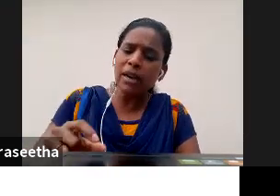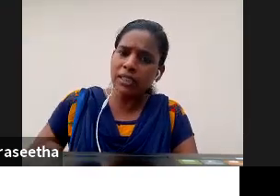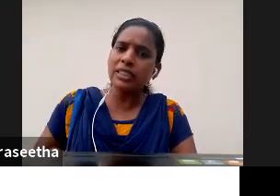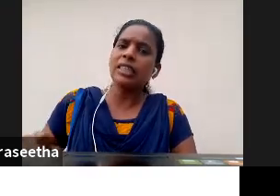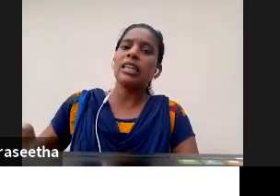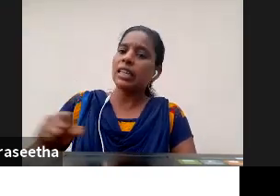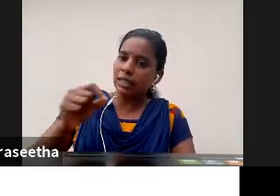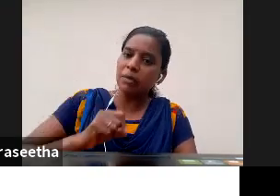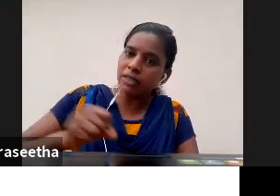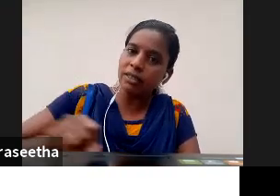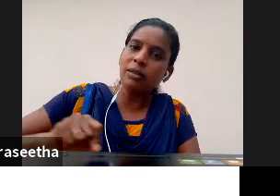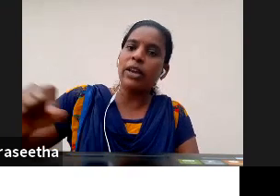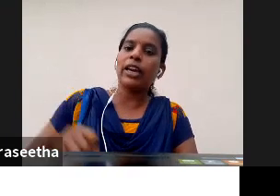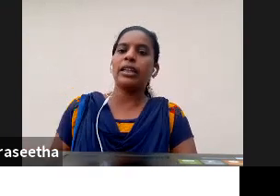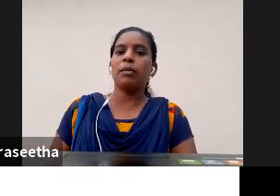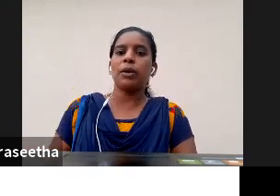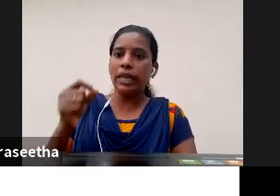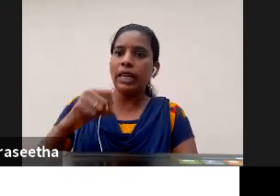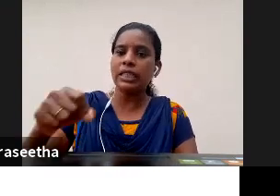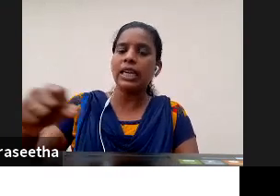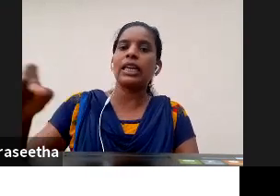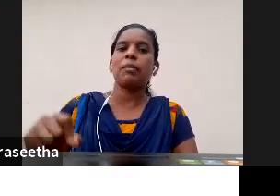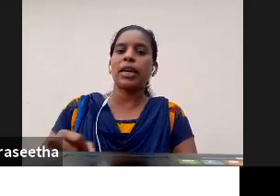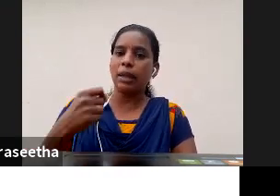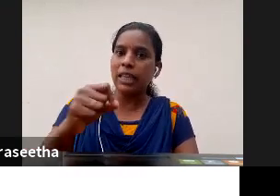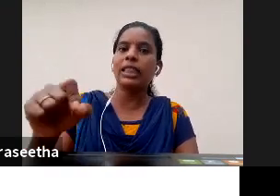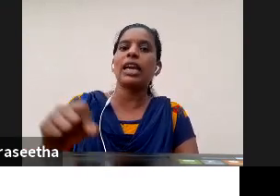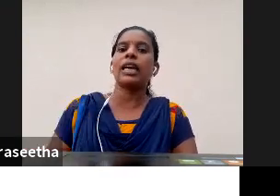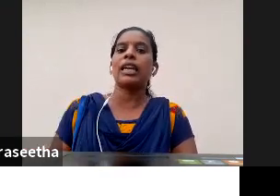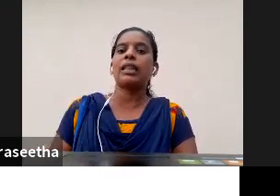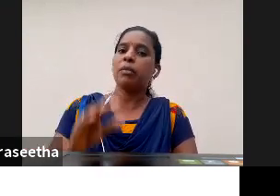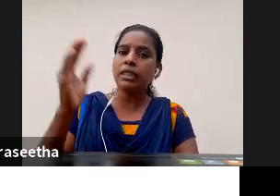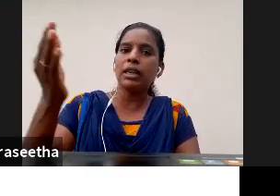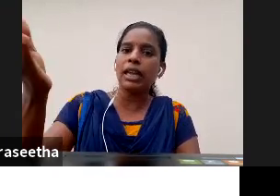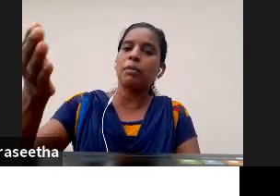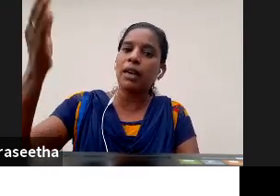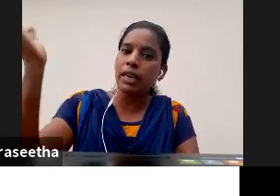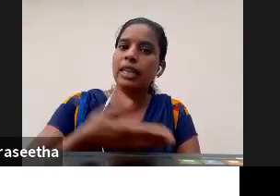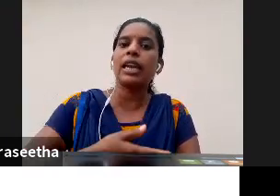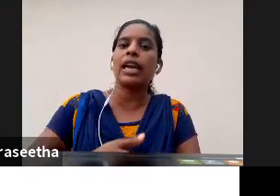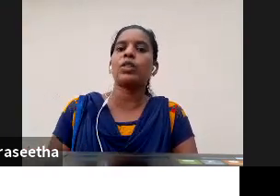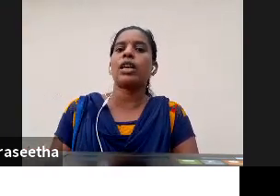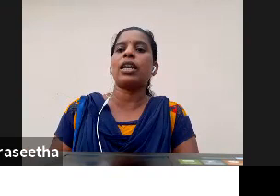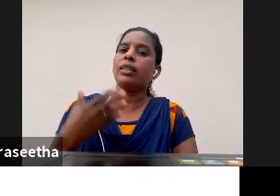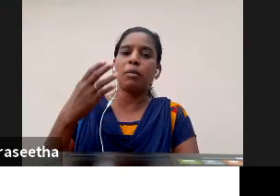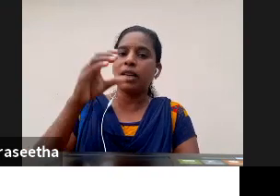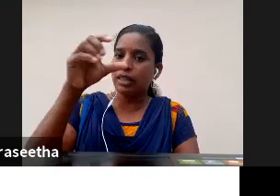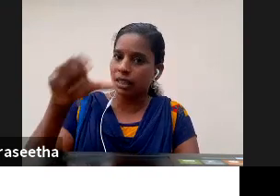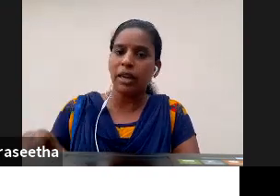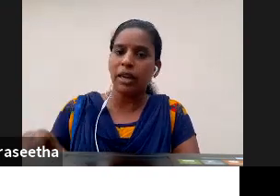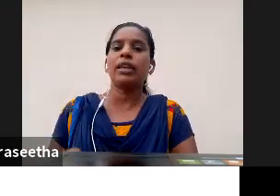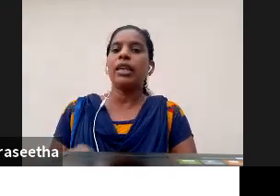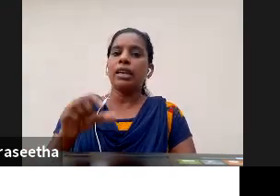അമ്മ അച്ഛൻ എന്നൊക്കെ നമുക്ക് വേഗം എഴുതാൻ പറ്റും, അല്ലെ ഇംഗ്ലീഷ് ആണെങ്കിൽ നമുക്ക് എഴുതാം, ഹിന്ദി ആണെങ്കിൽ എഴുതാം, ഞാൻ നേരത്തെ പറഞ്ഞ ഏത് ലാംഗ്വേജ് ആണെങ്കിലും